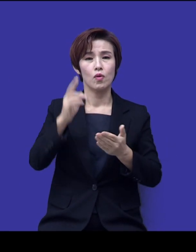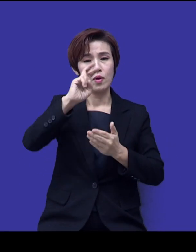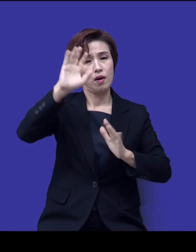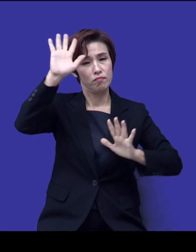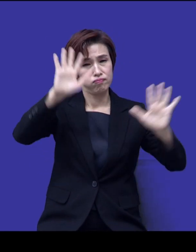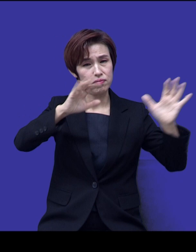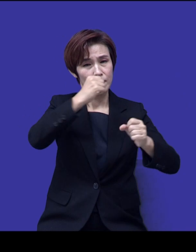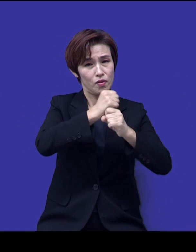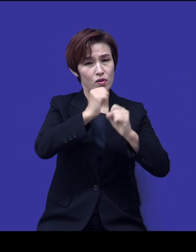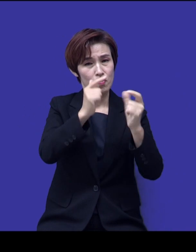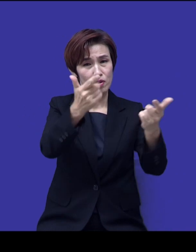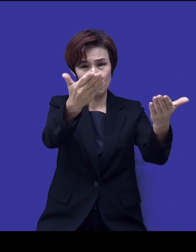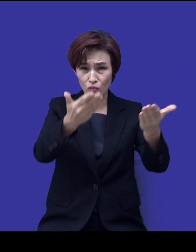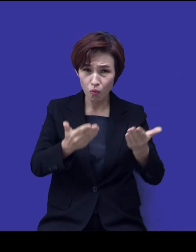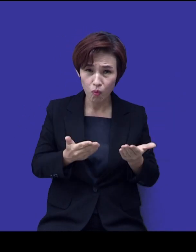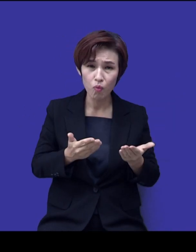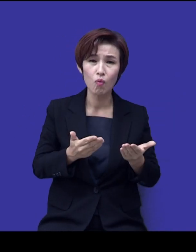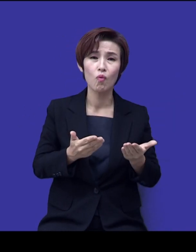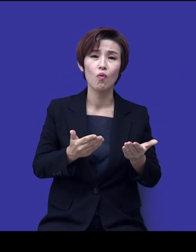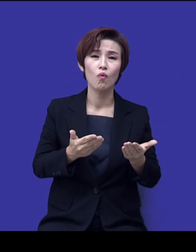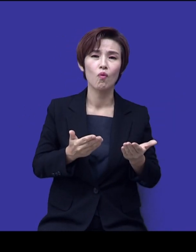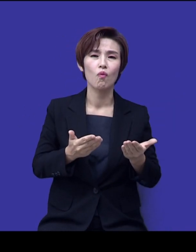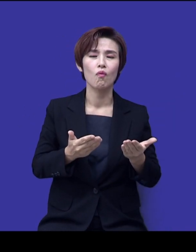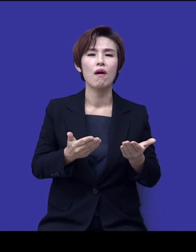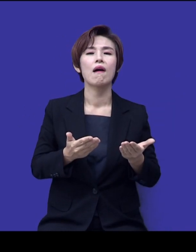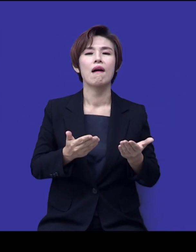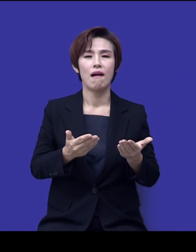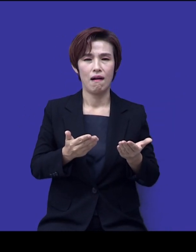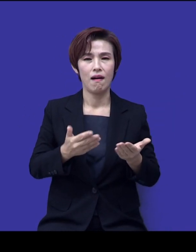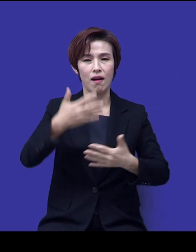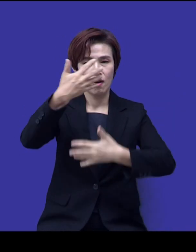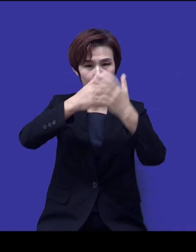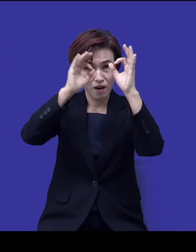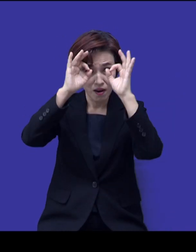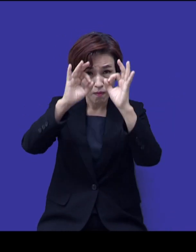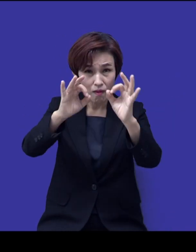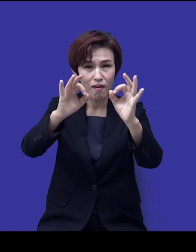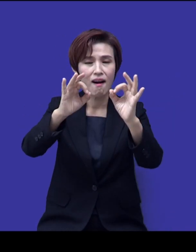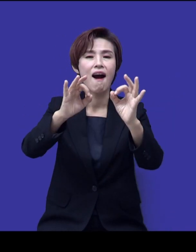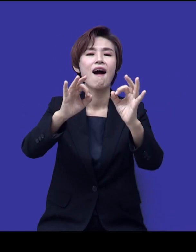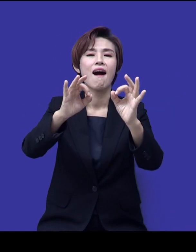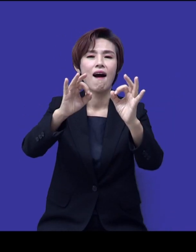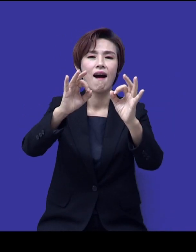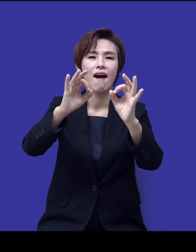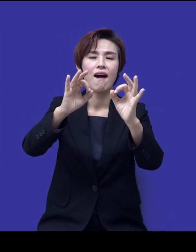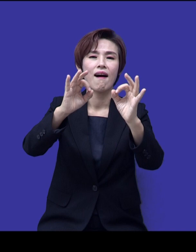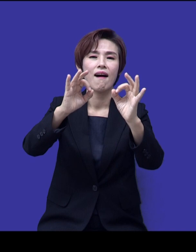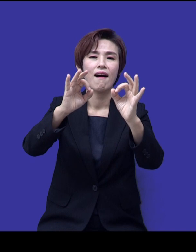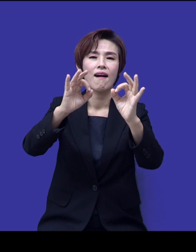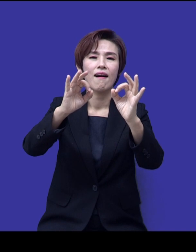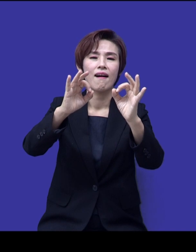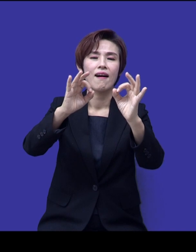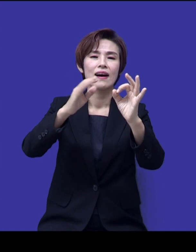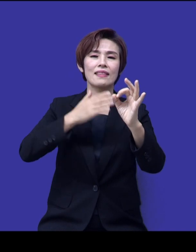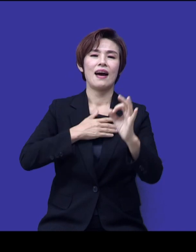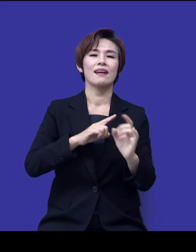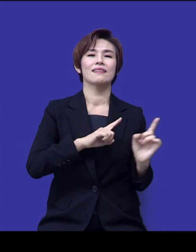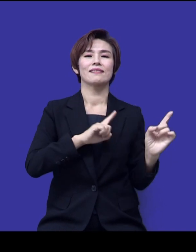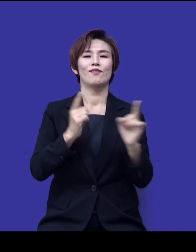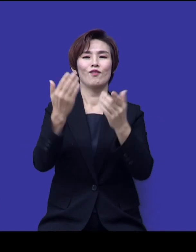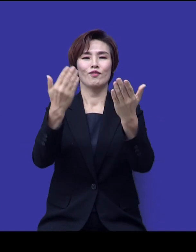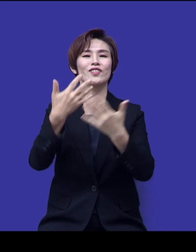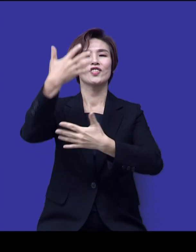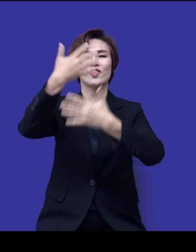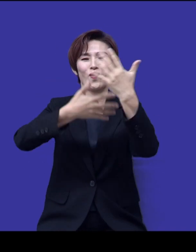기회도 주셨죠. 그렇죠. 아 이게 나한테 하는 얘기구나 해서 그 영화를 보고 그건 저를 살린 영화 두 편 중에 한 편으로 꼽습니다. 예,